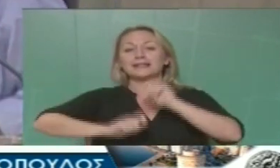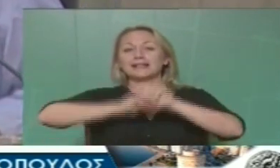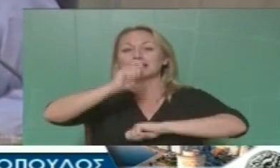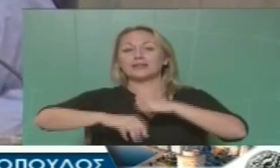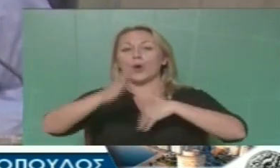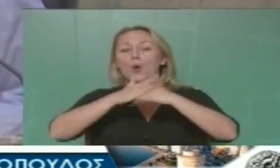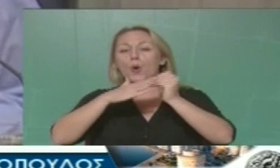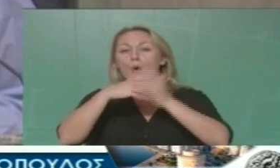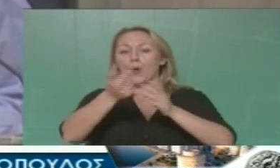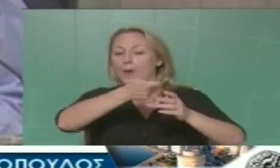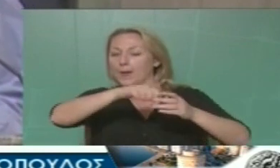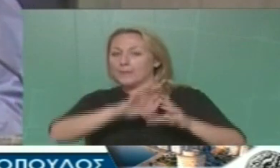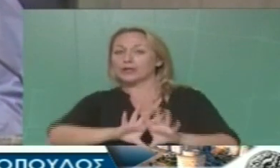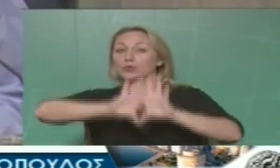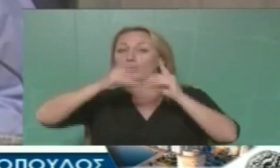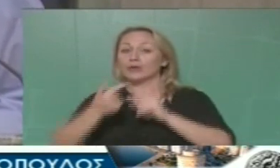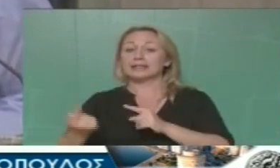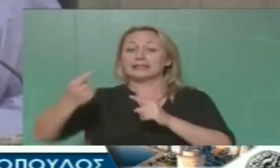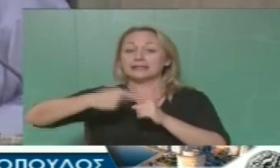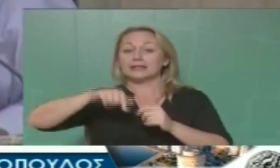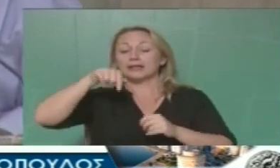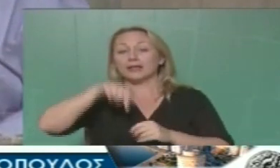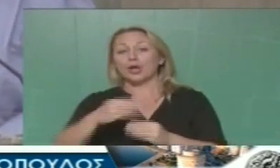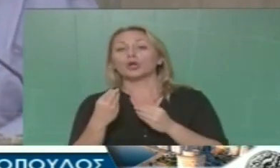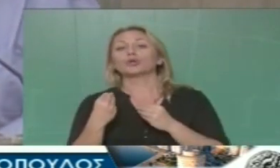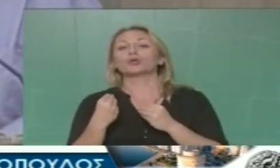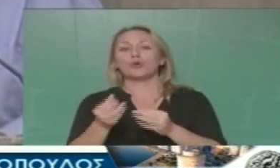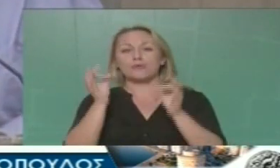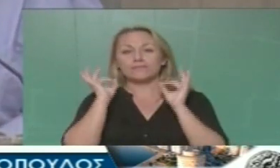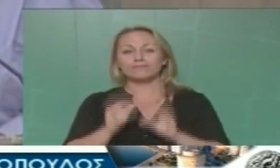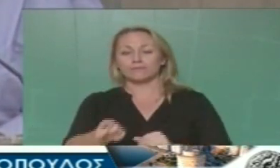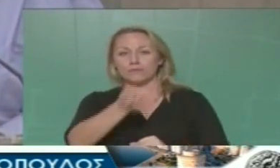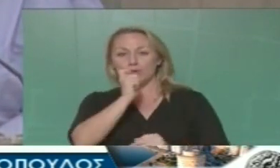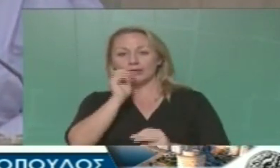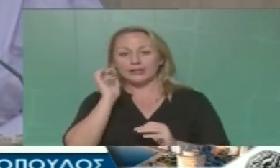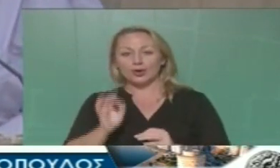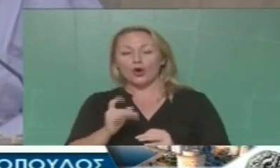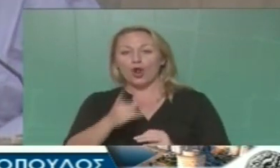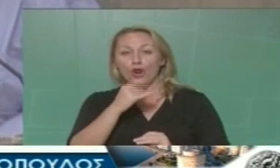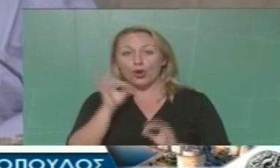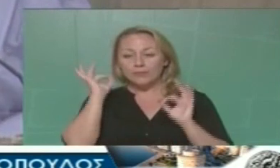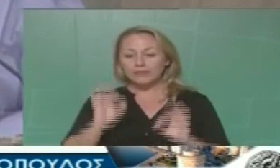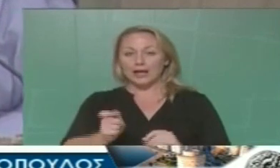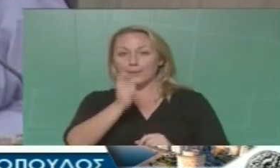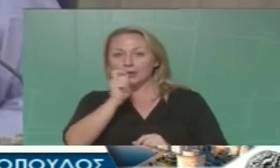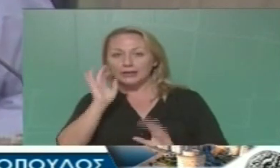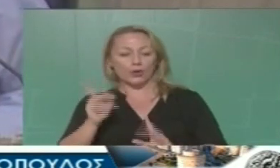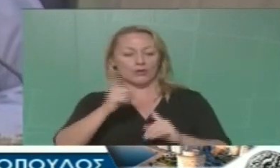που ανέλαβαν διαχρονικά το μετρό και μετρό που εξαιρετικά πολιτικό, επειδή το ζήτημα είναι τέτοιο και όχι